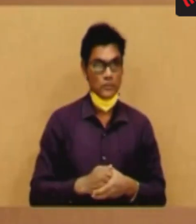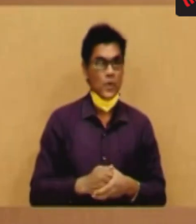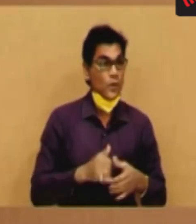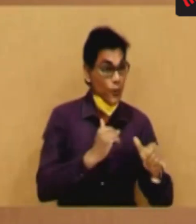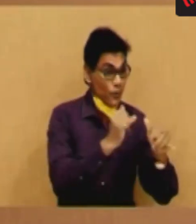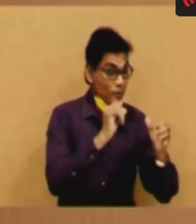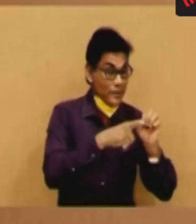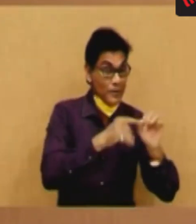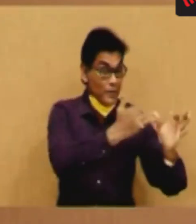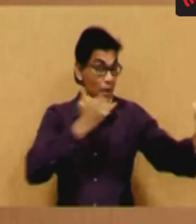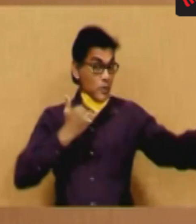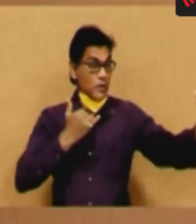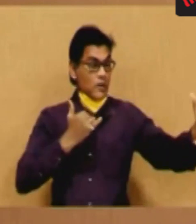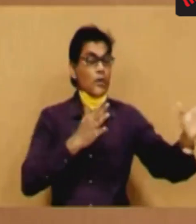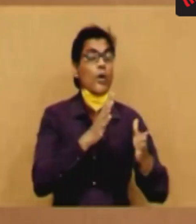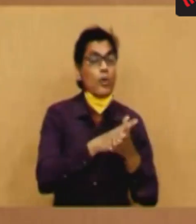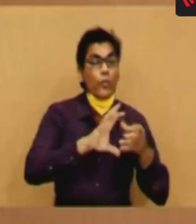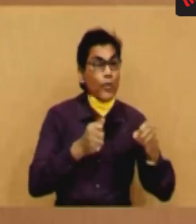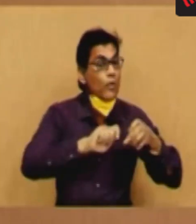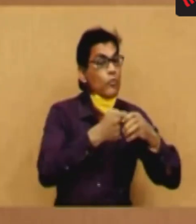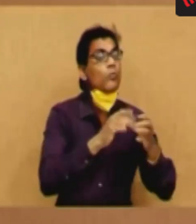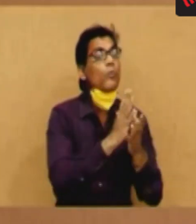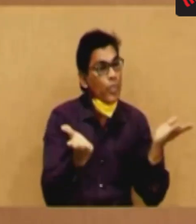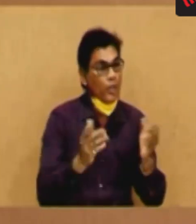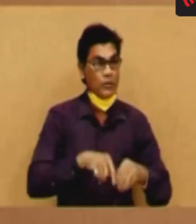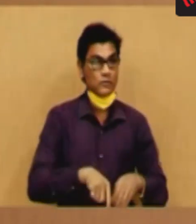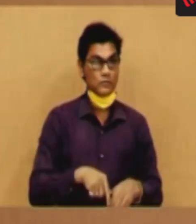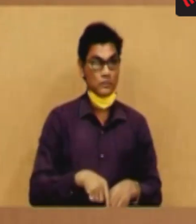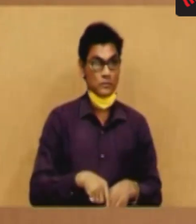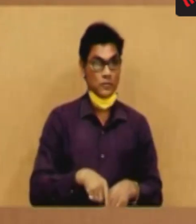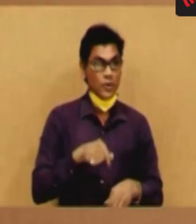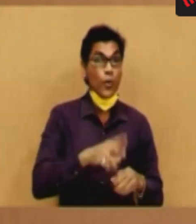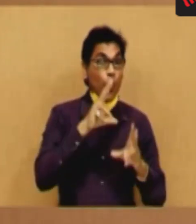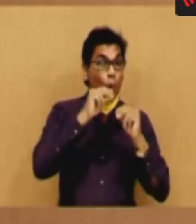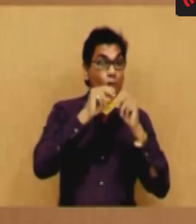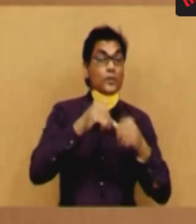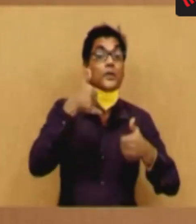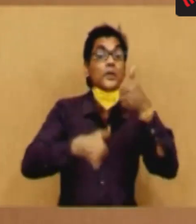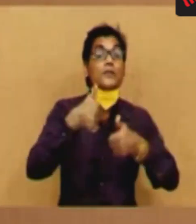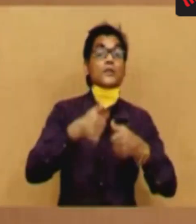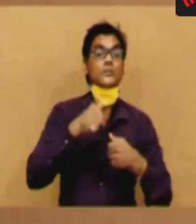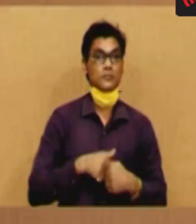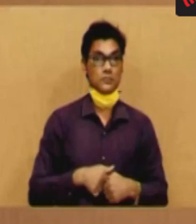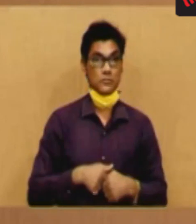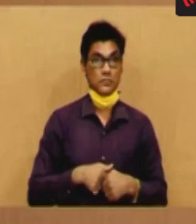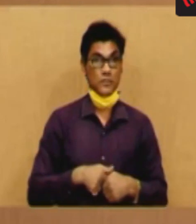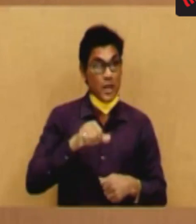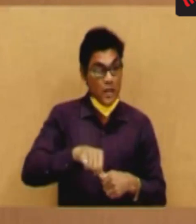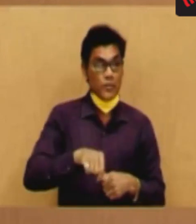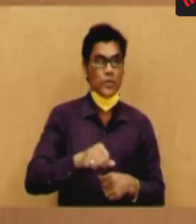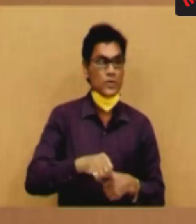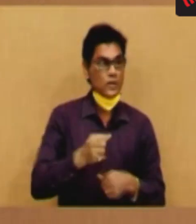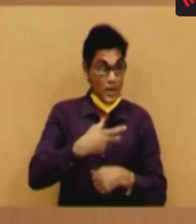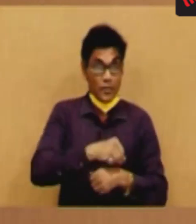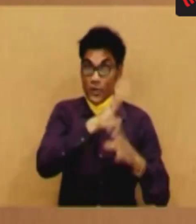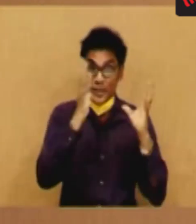धाड़ी भांगिबार गोटे पंथा लॉकडाउन एवं कथा रहिला टेस्टिंग रो। एपर्यंत